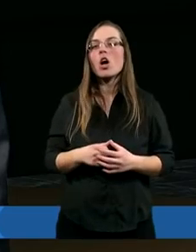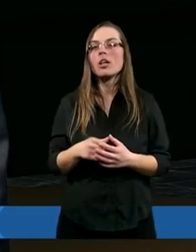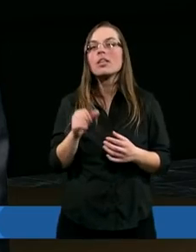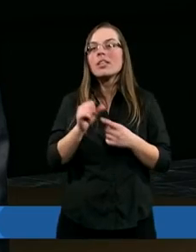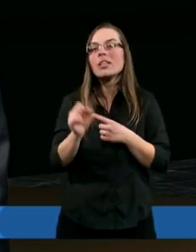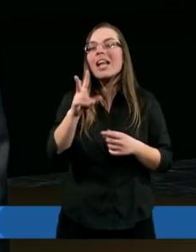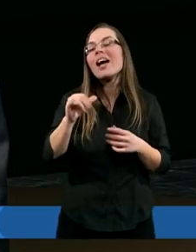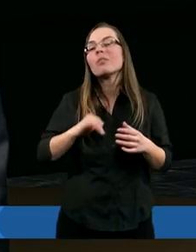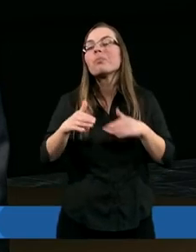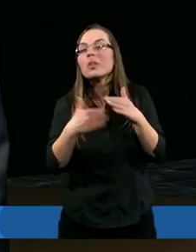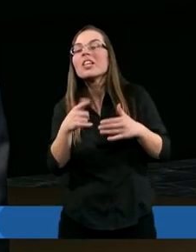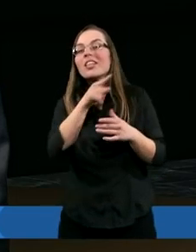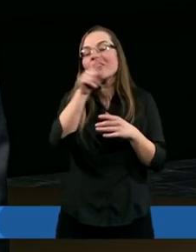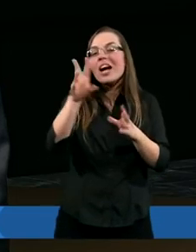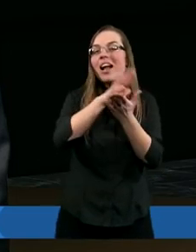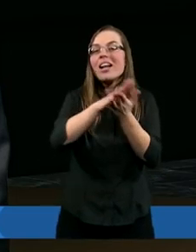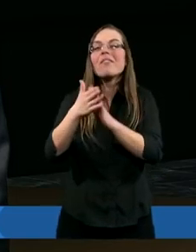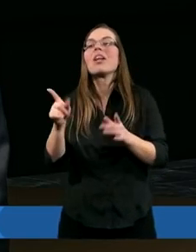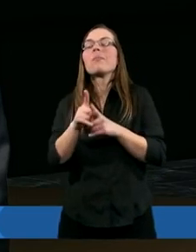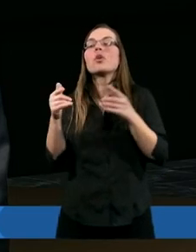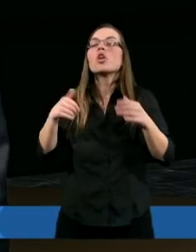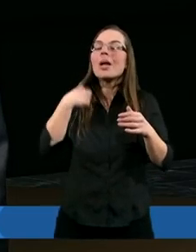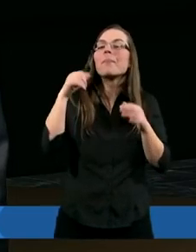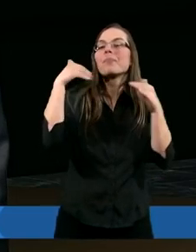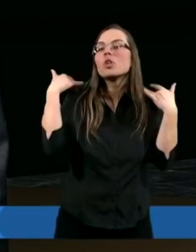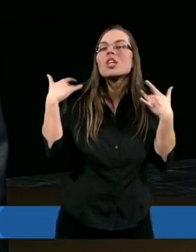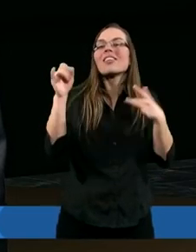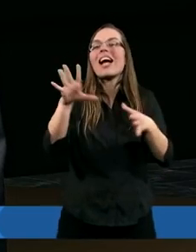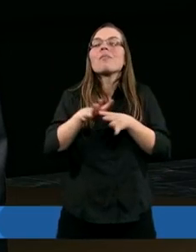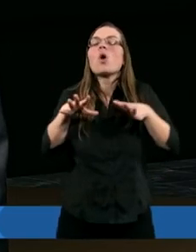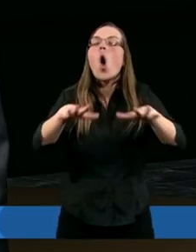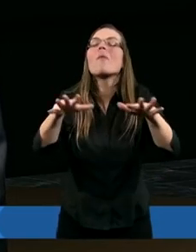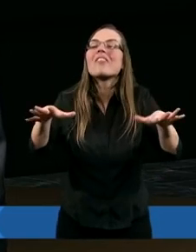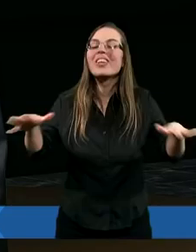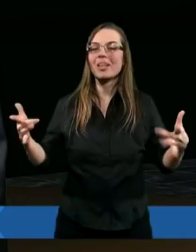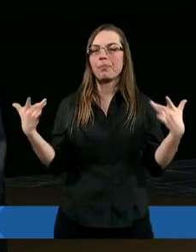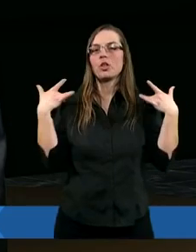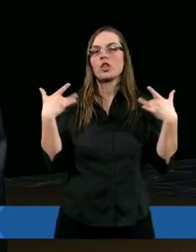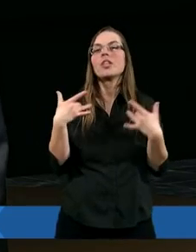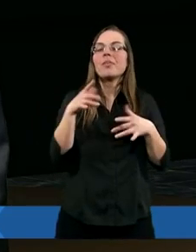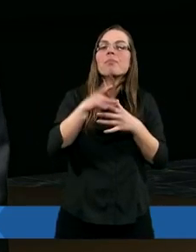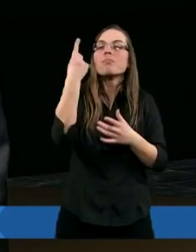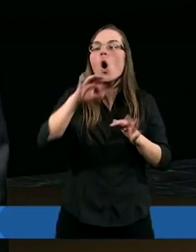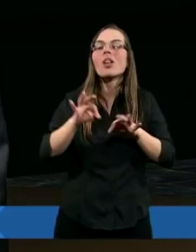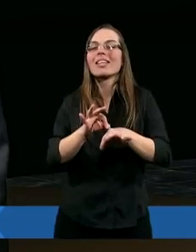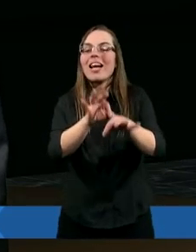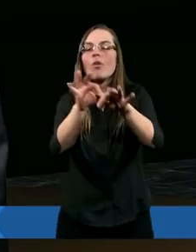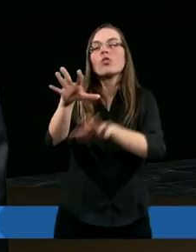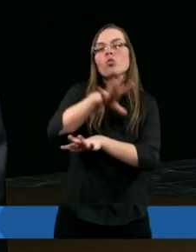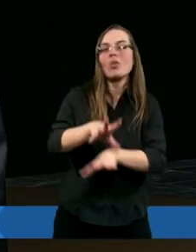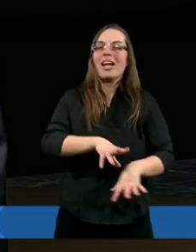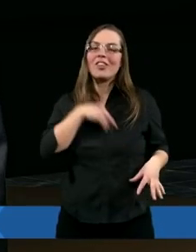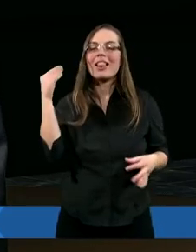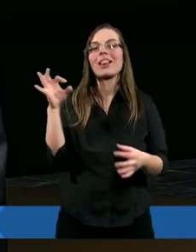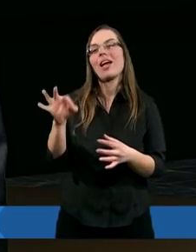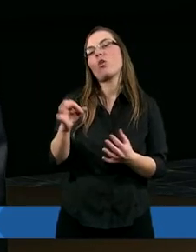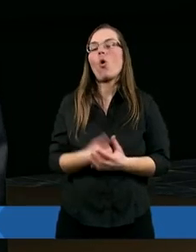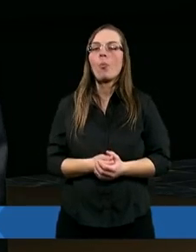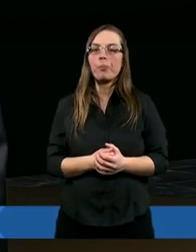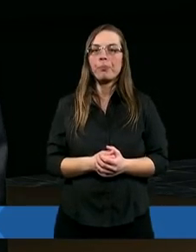Należałoby sobie życzyć, abyśmy żyli takim obfitym życiem pod kierownictwem Ducha